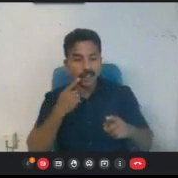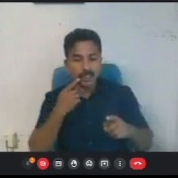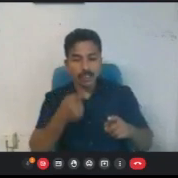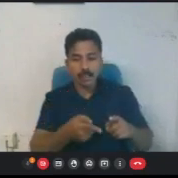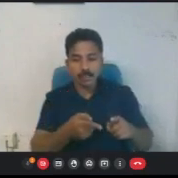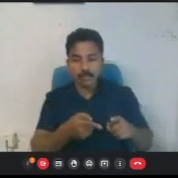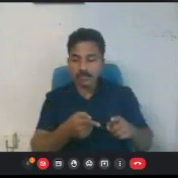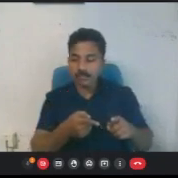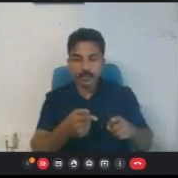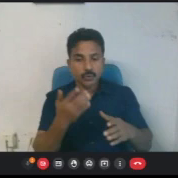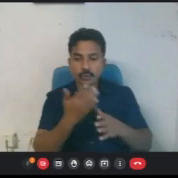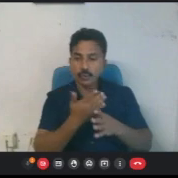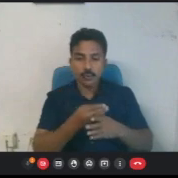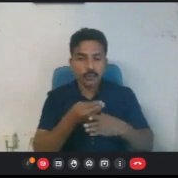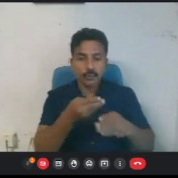അപ്പോയിൻമെൻ്റ്